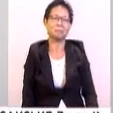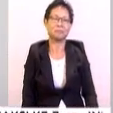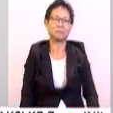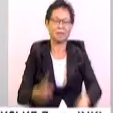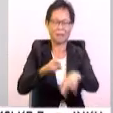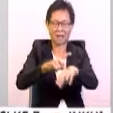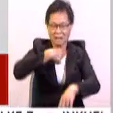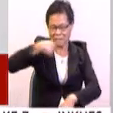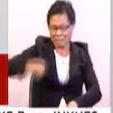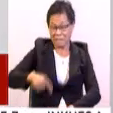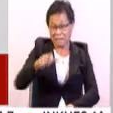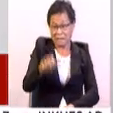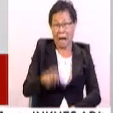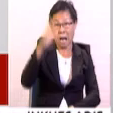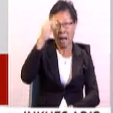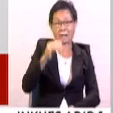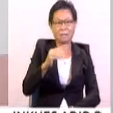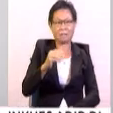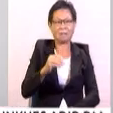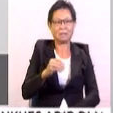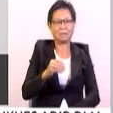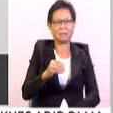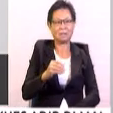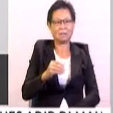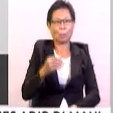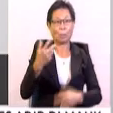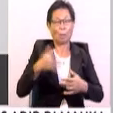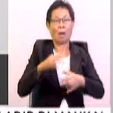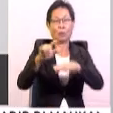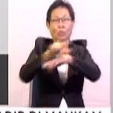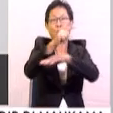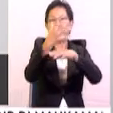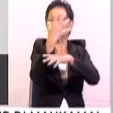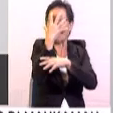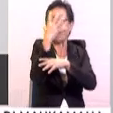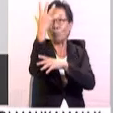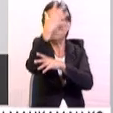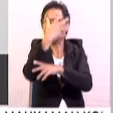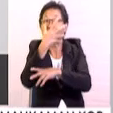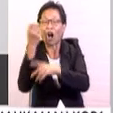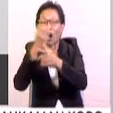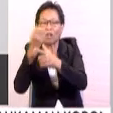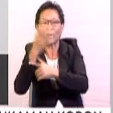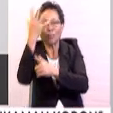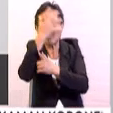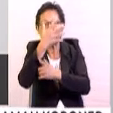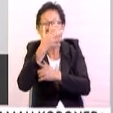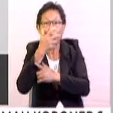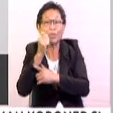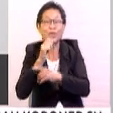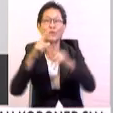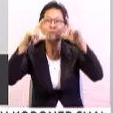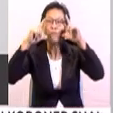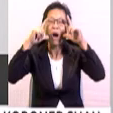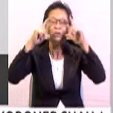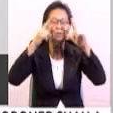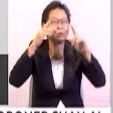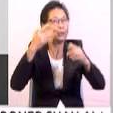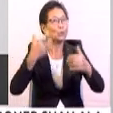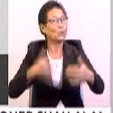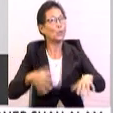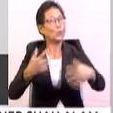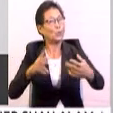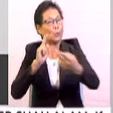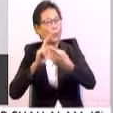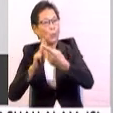Di China, seorang lelaki telah mengagumkan netizen cara memakai topeng kecantikan atau beauty mask dengan cukup sempurna.